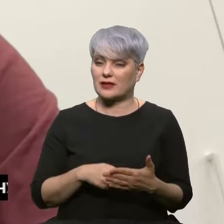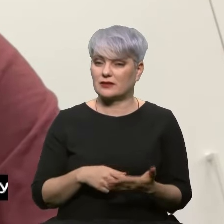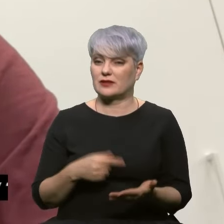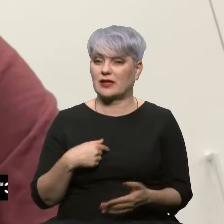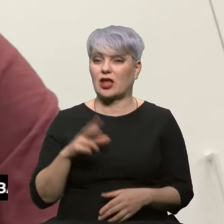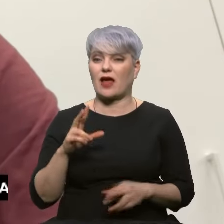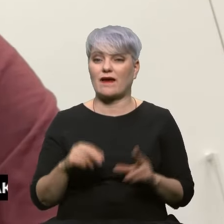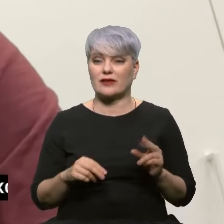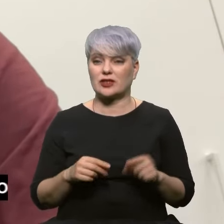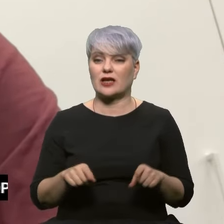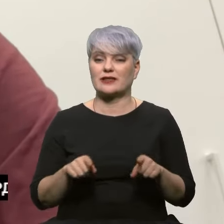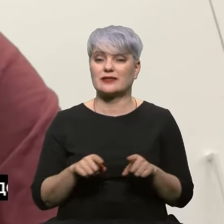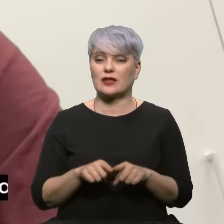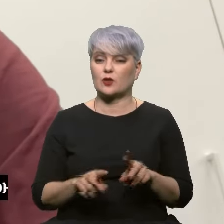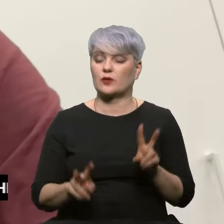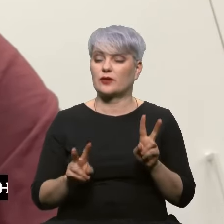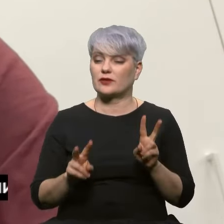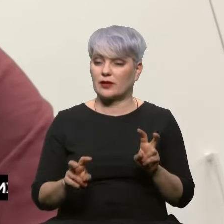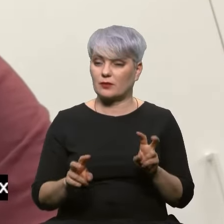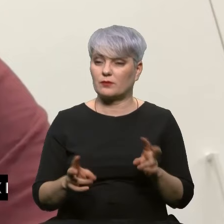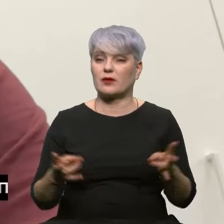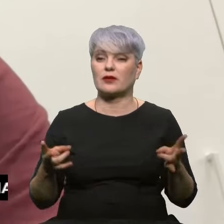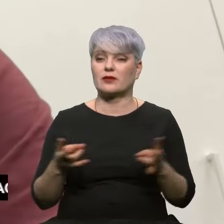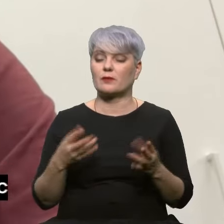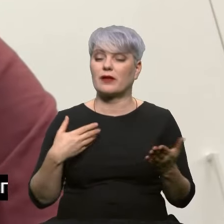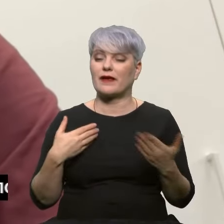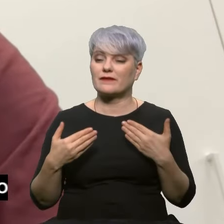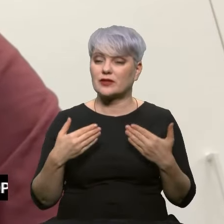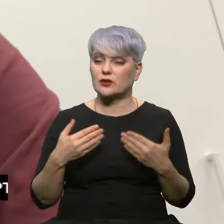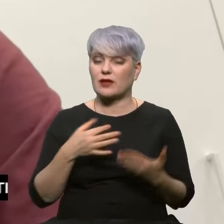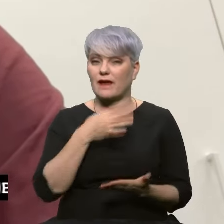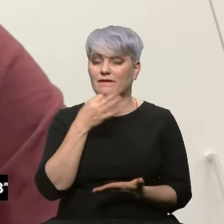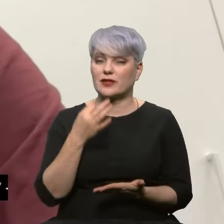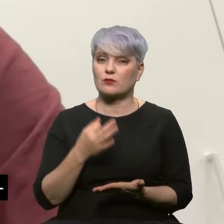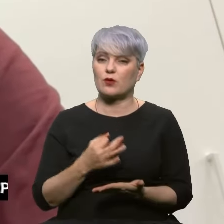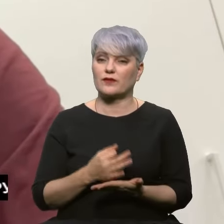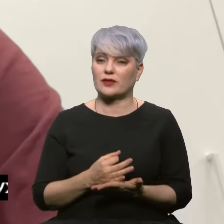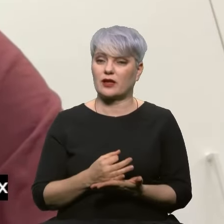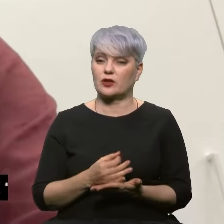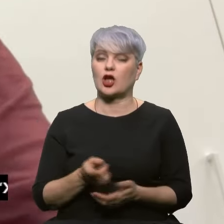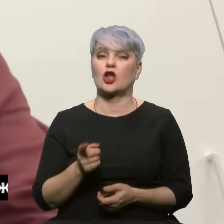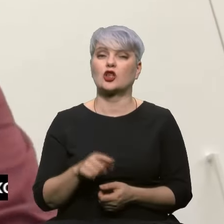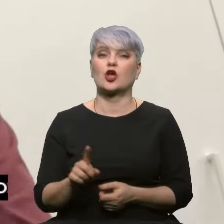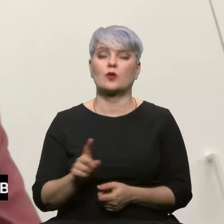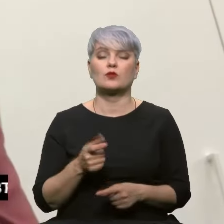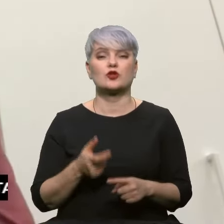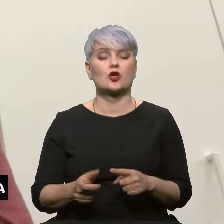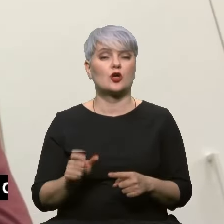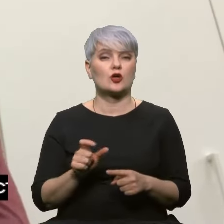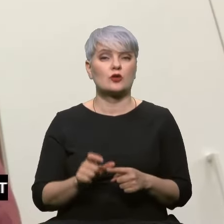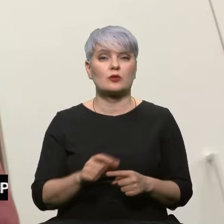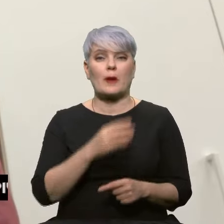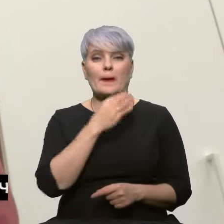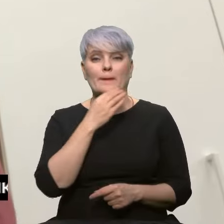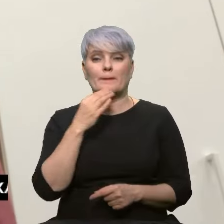що до такої теми треба відноситись відповідально, тому що дуже багато